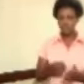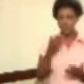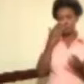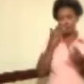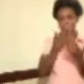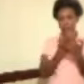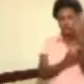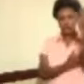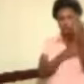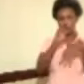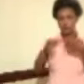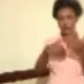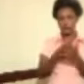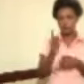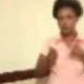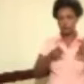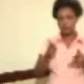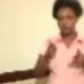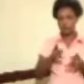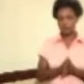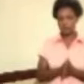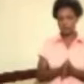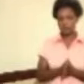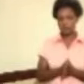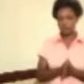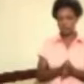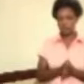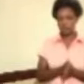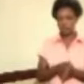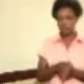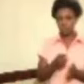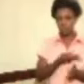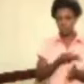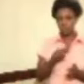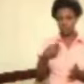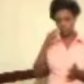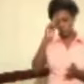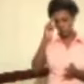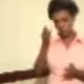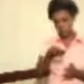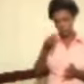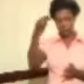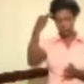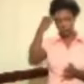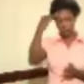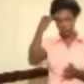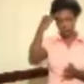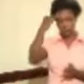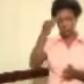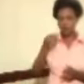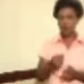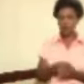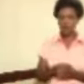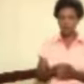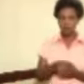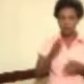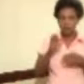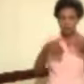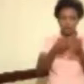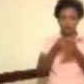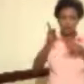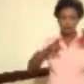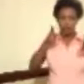Bonjour à tous. M'a salué Monsieur Martelly, m'a salué modératrice là, m'a salué tout peuple